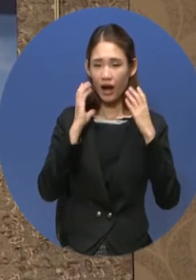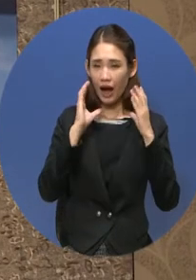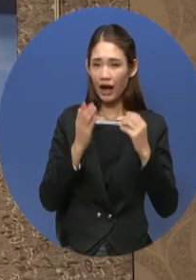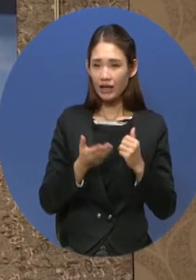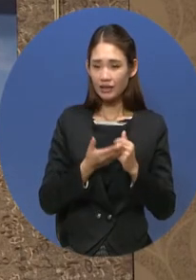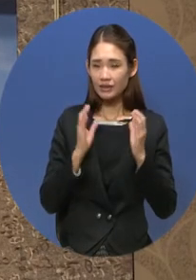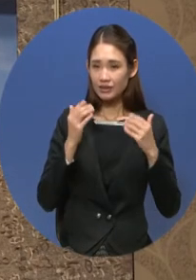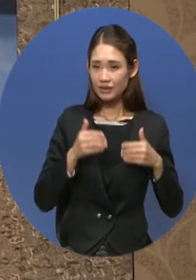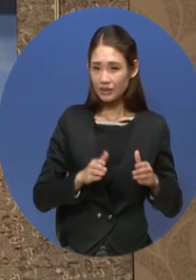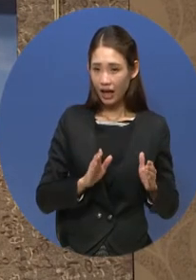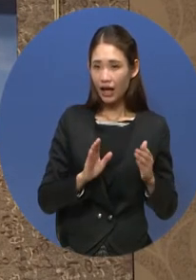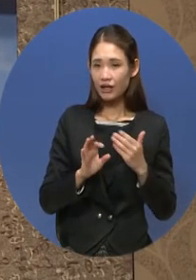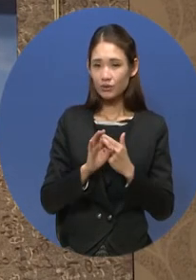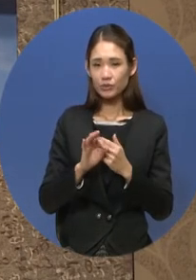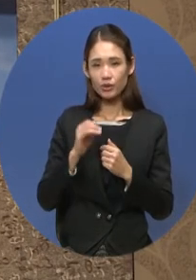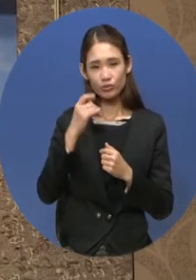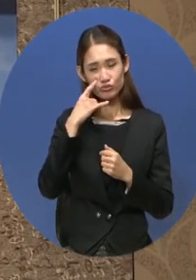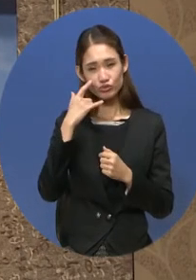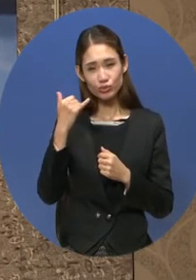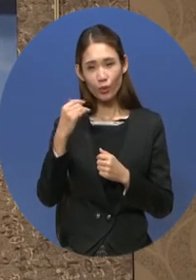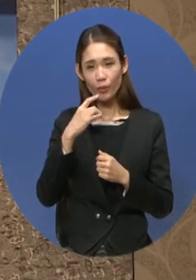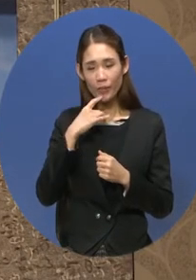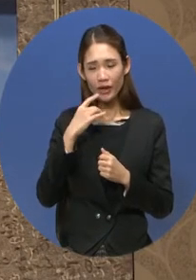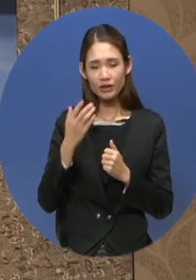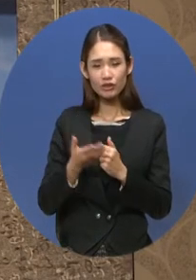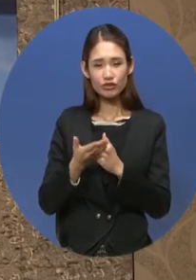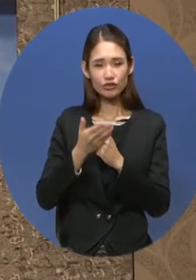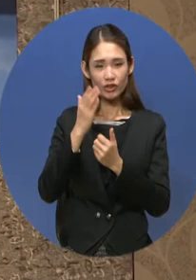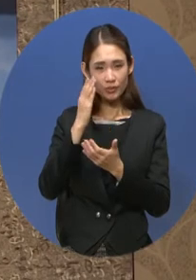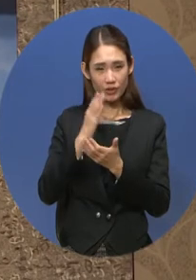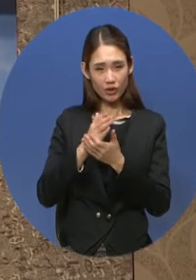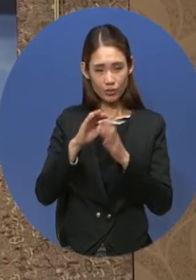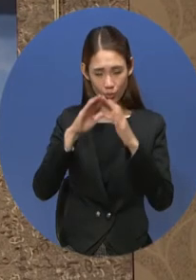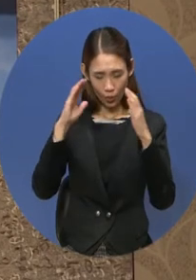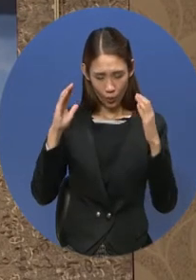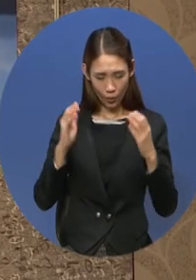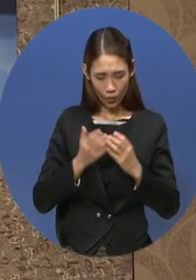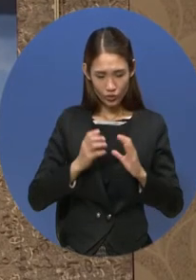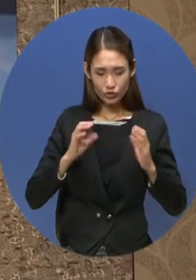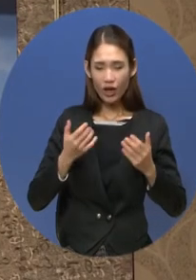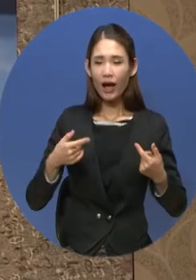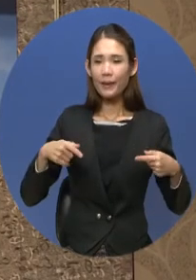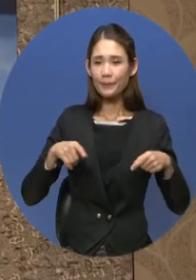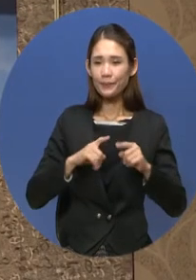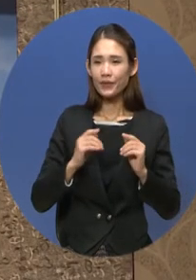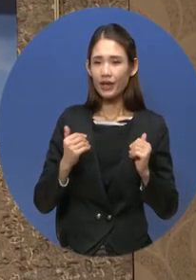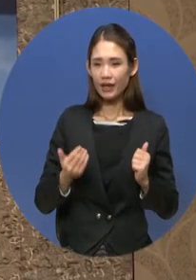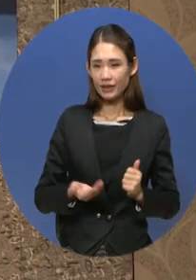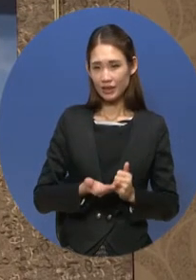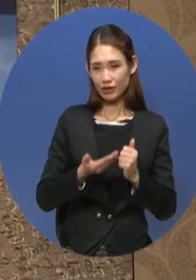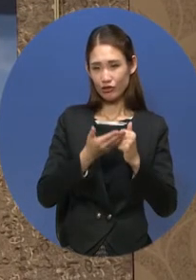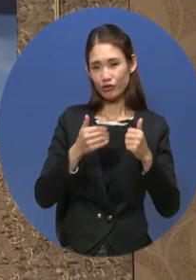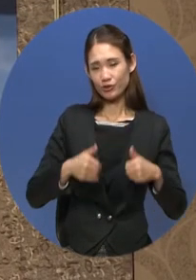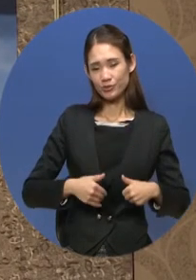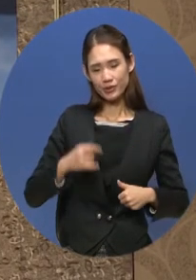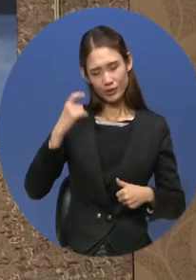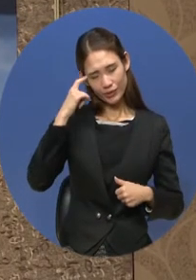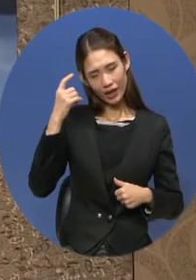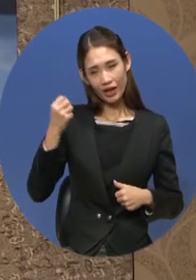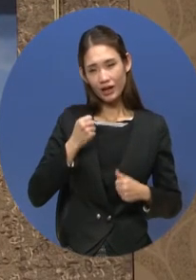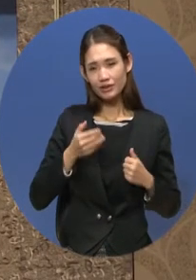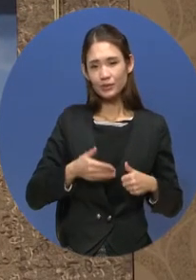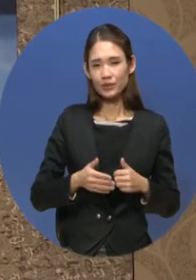낳으면 부모만이 키우는 게 아니라 온 국가가 함께 키워줘야 된다고 생각을 해요. 네. 온 나라가